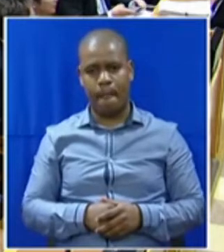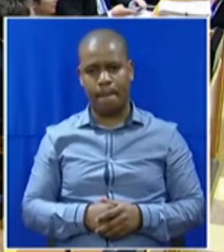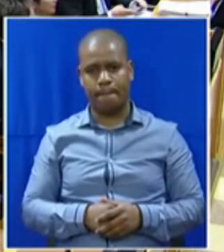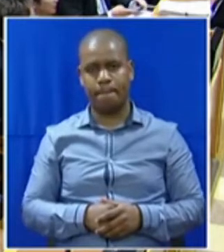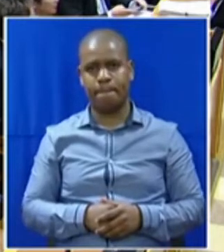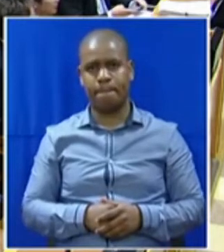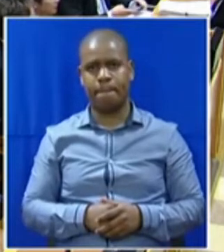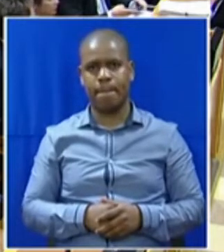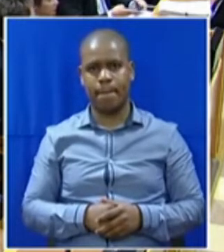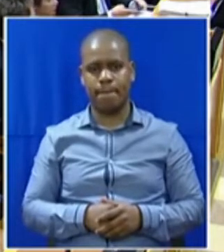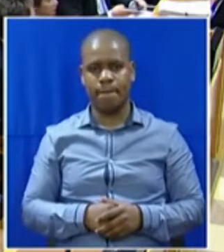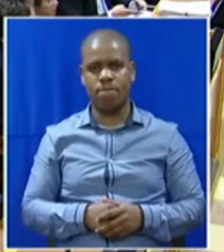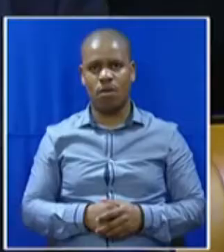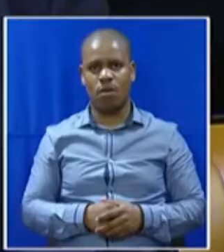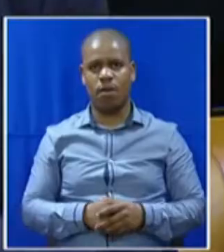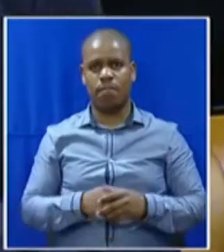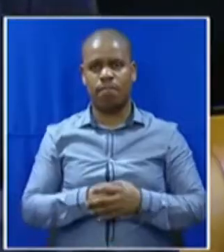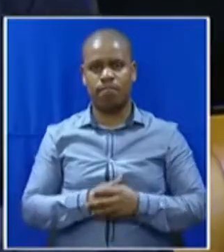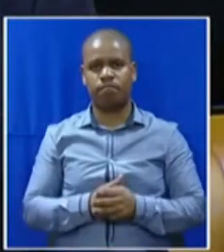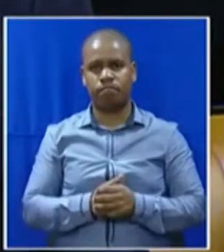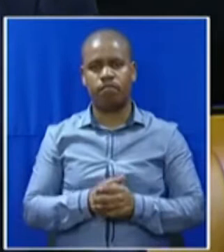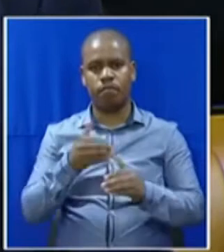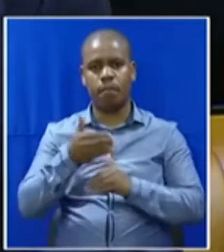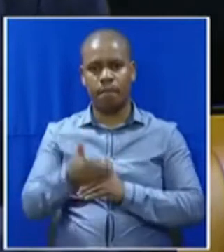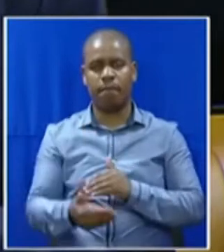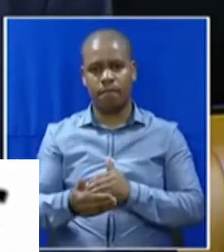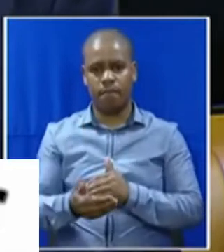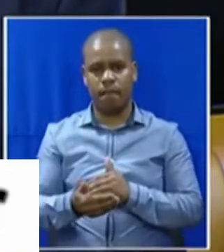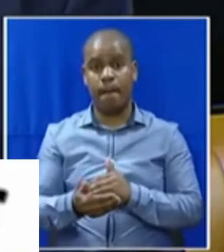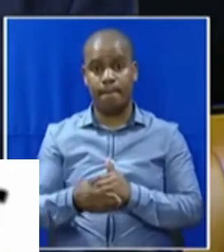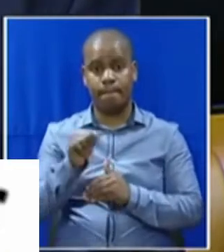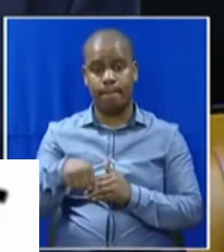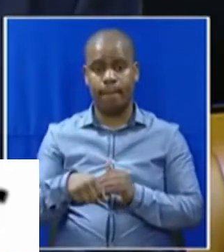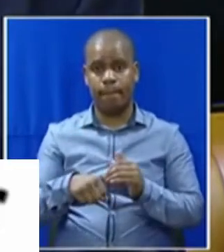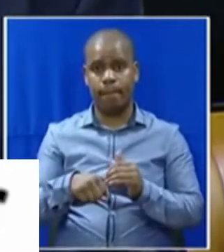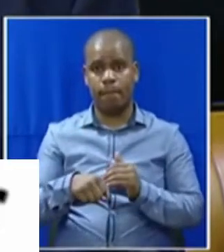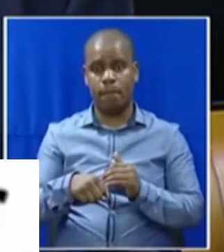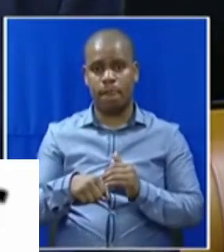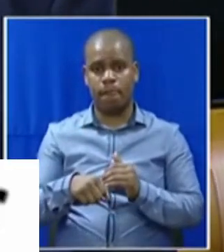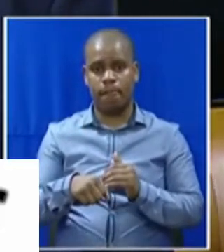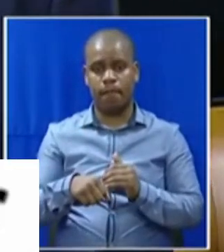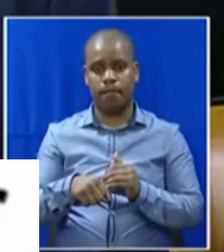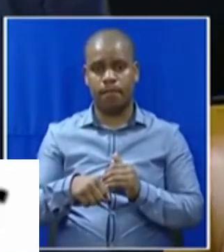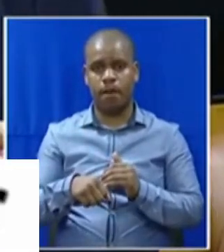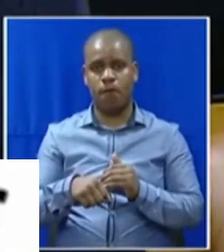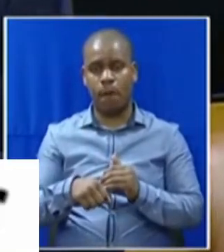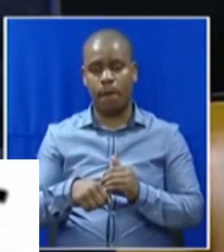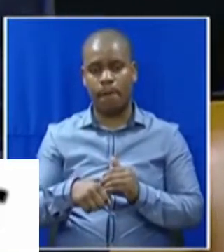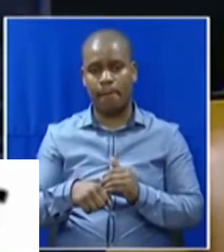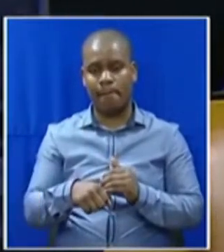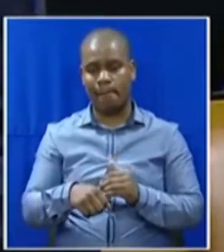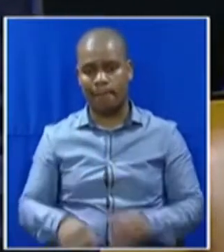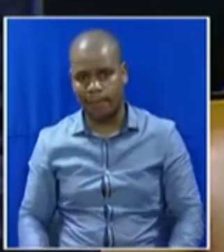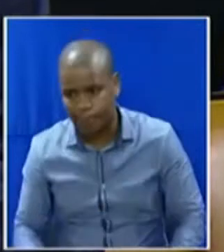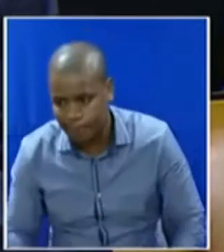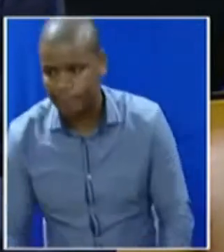Chairperson, die Vryheidsfront Plus vra al sedert 2007, nadat het gestop is met die bekendmaking van amptelike statistiek oor aanvallen en